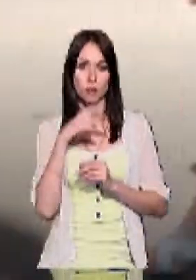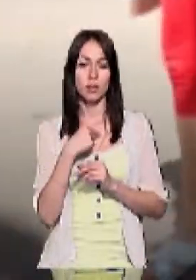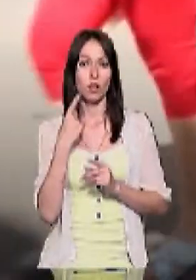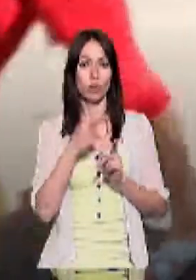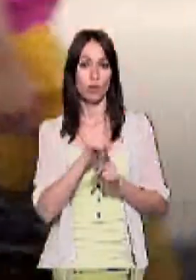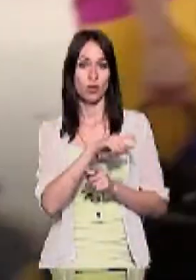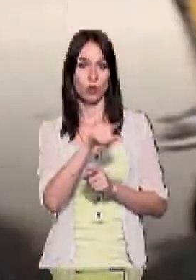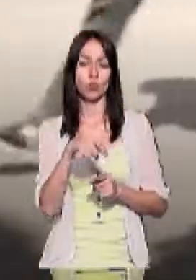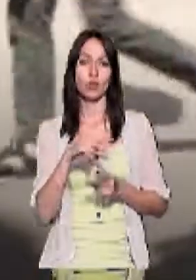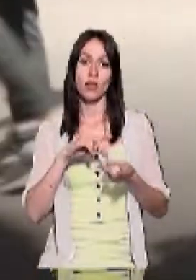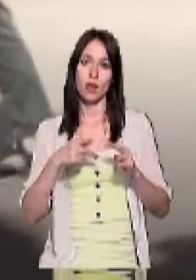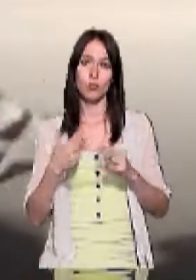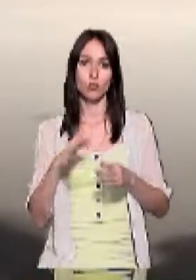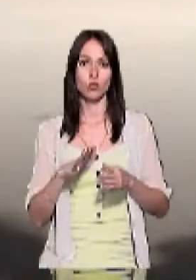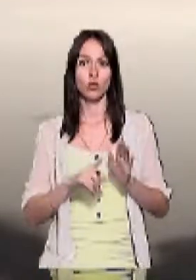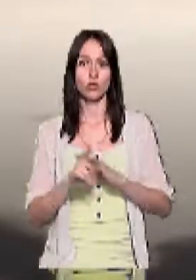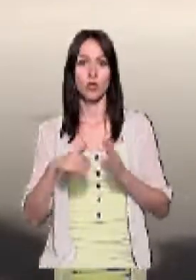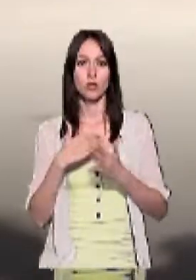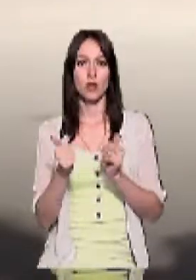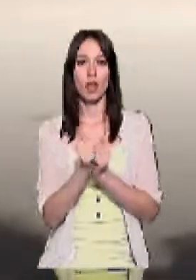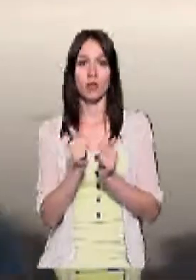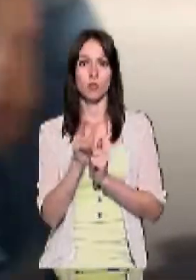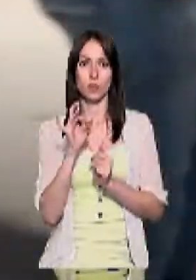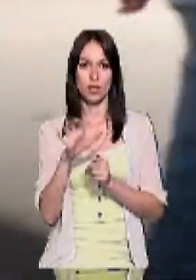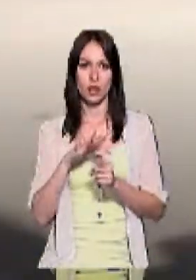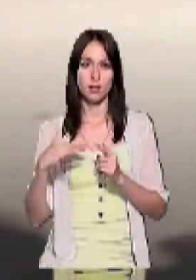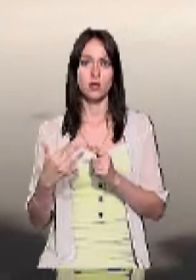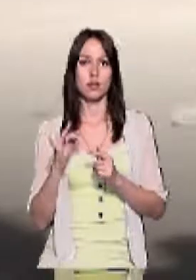люди, вони навпаки активізуються навколо Геннадія Кернеса і